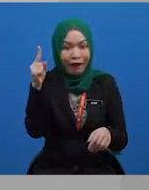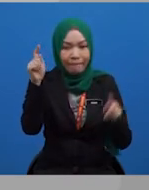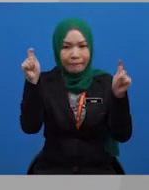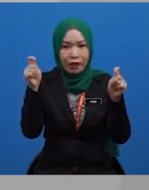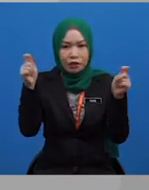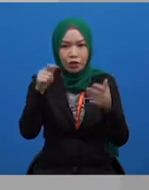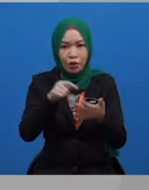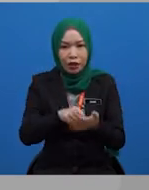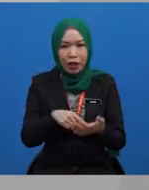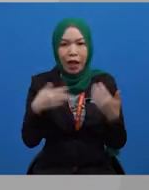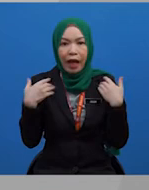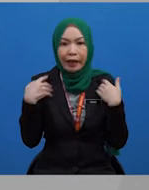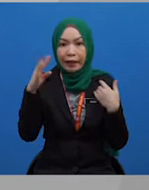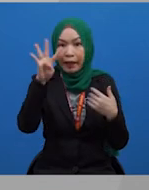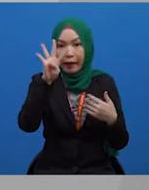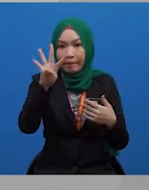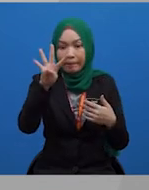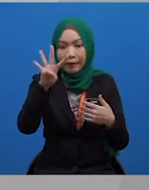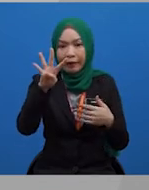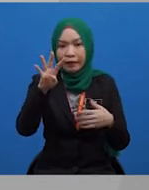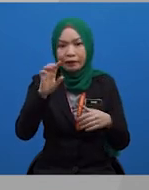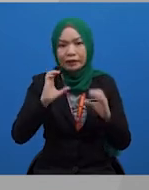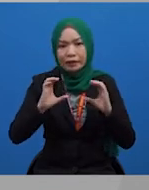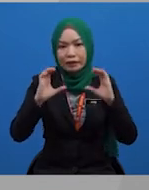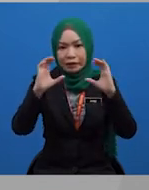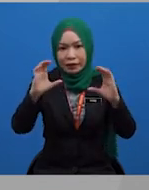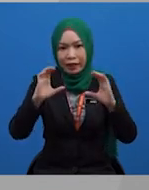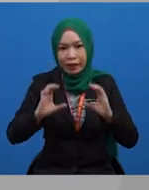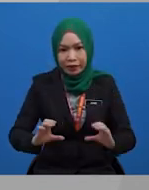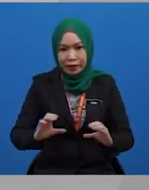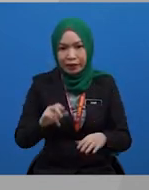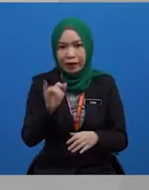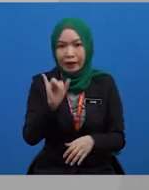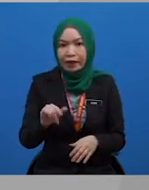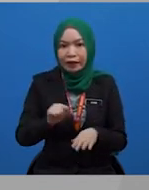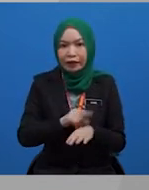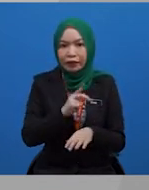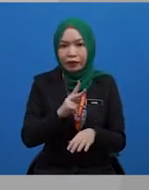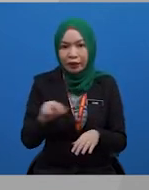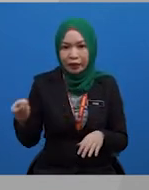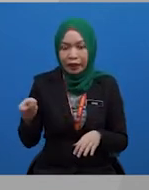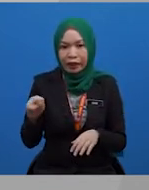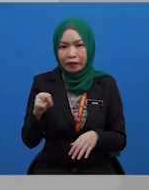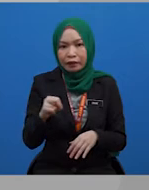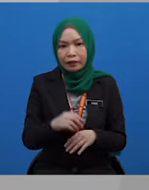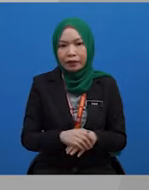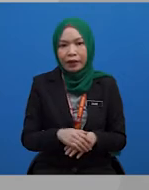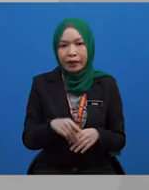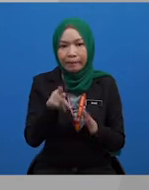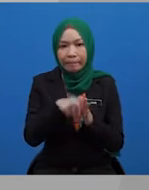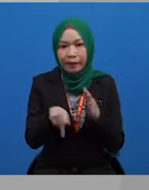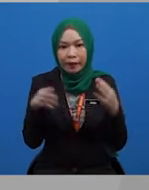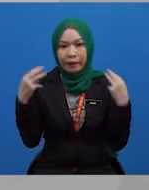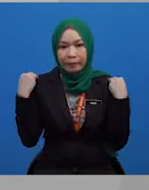bermaksud pemasar tidak mengambil kira langsung perbezaan dalam sesuatu pasaran di mana menggunakan elemen campuran